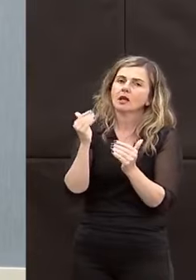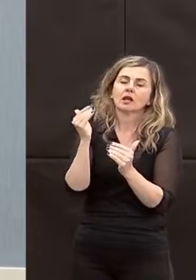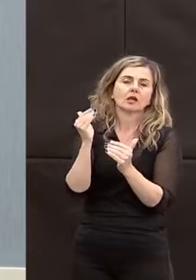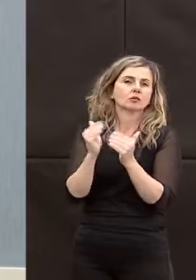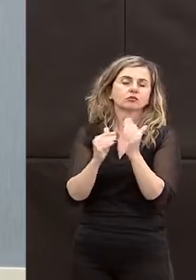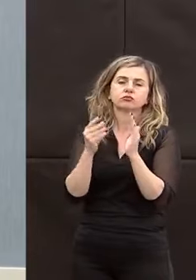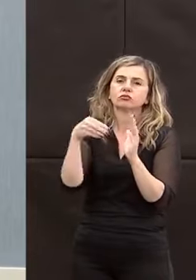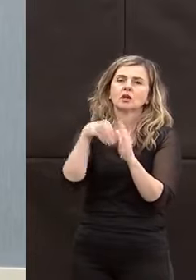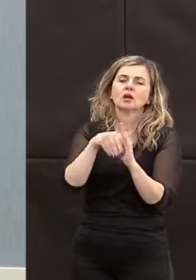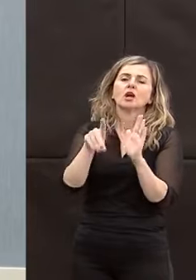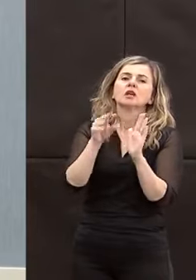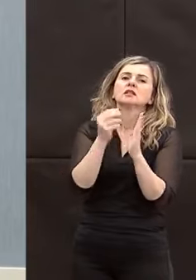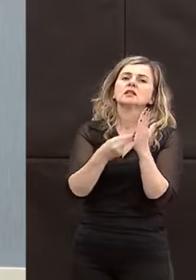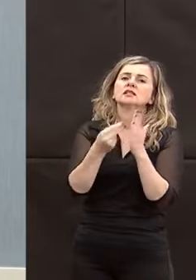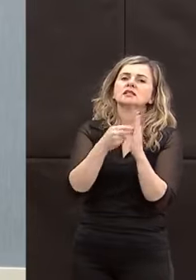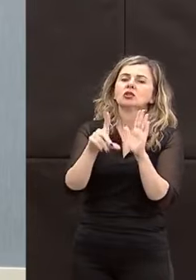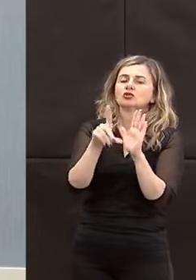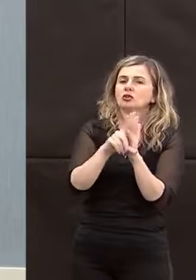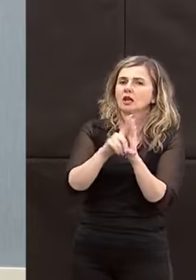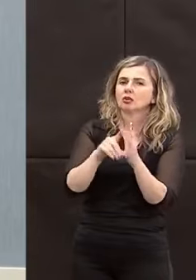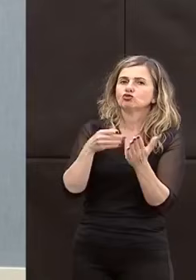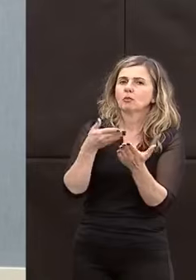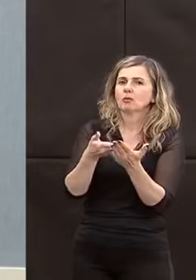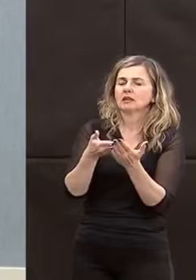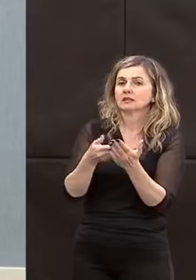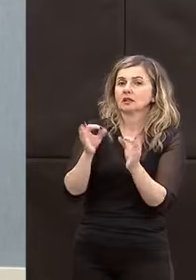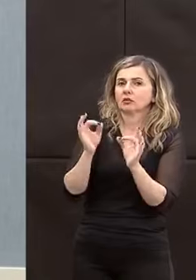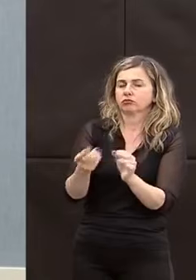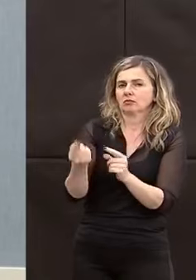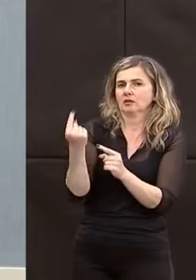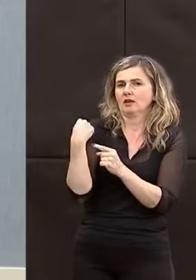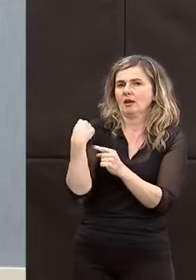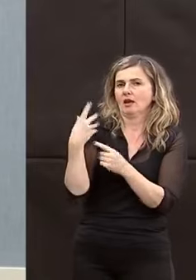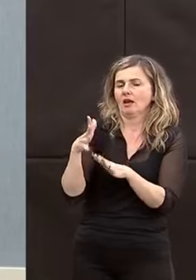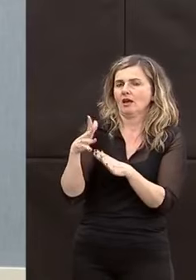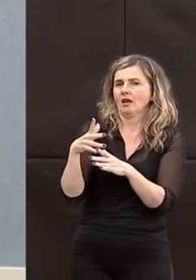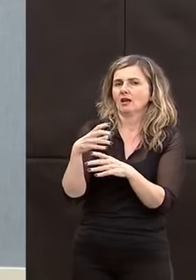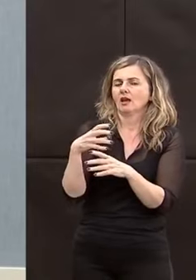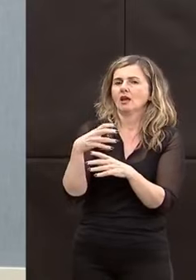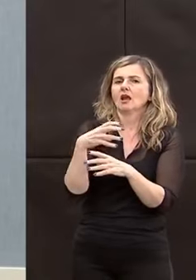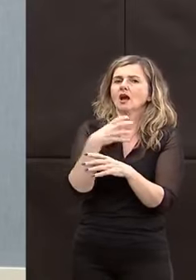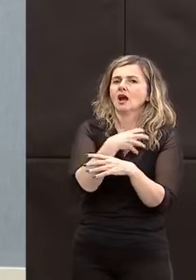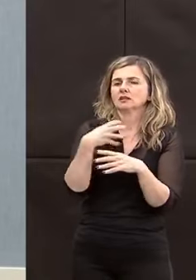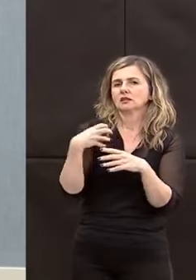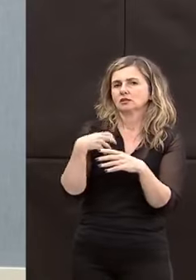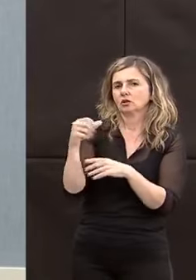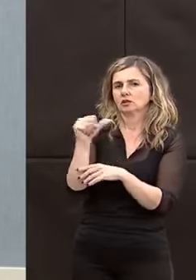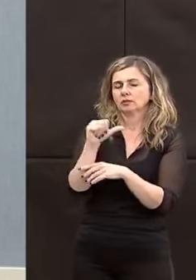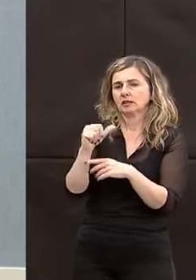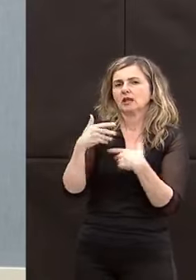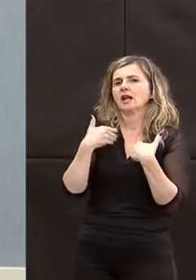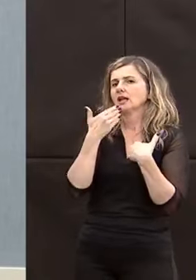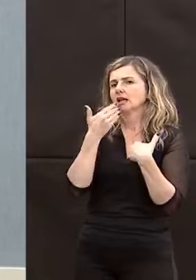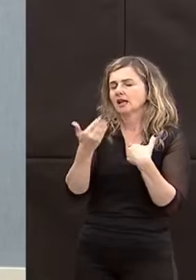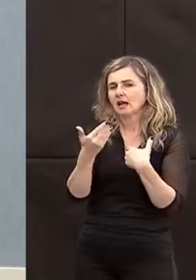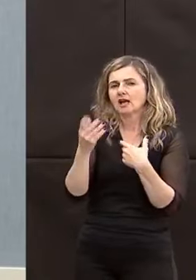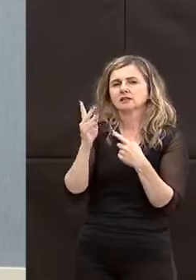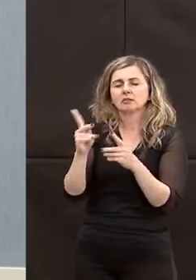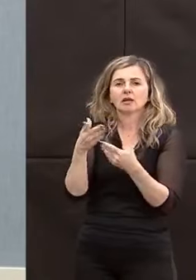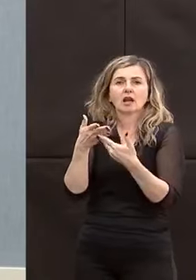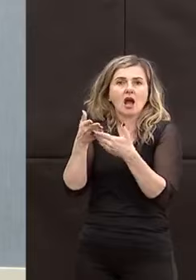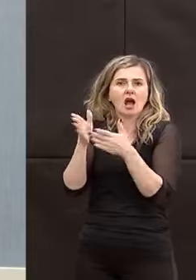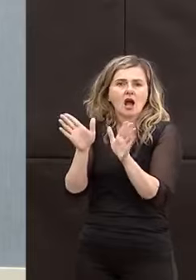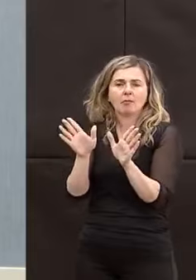disegno e il disegno di legge presentato proprio ieri dall'assessore spinelli che ringrazio per anche l'apertura